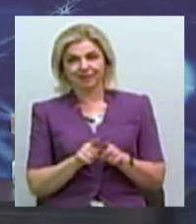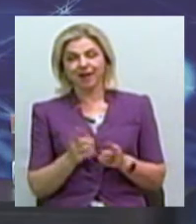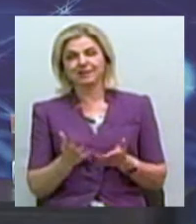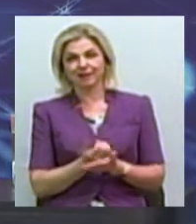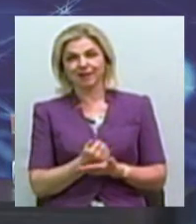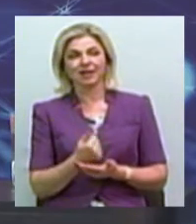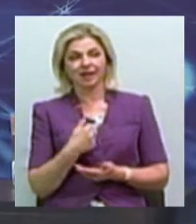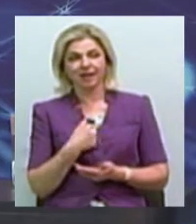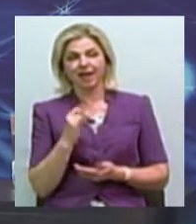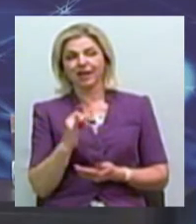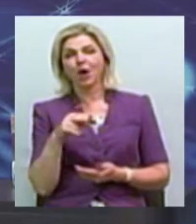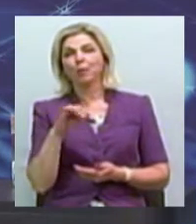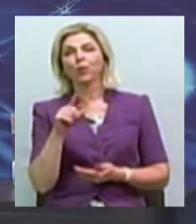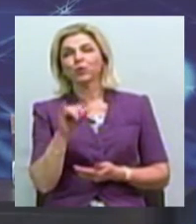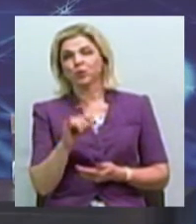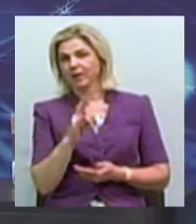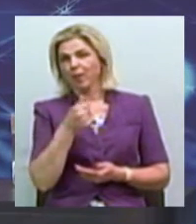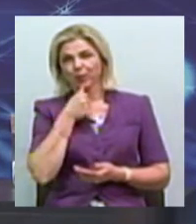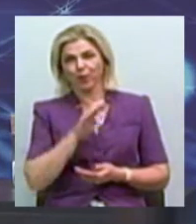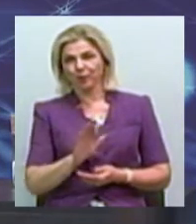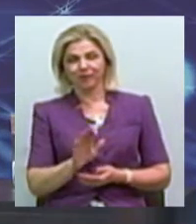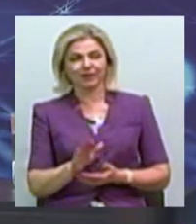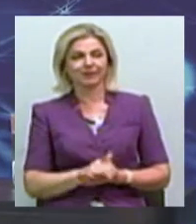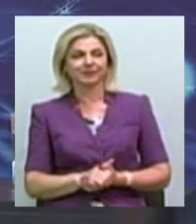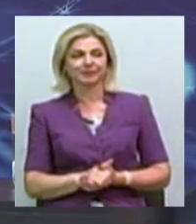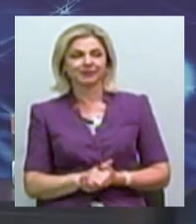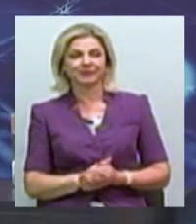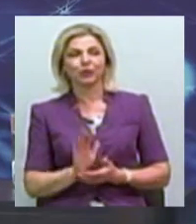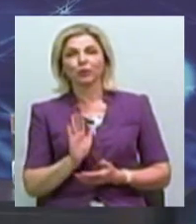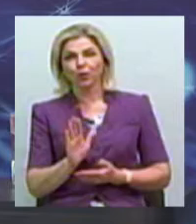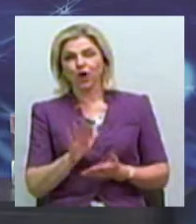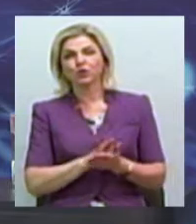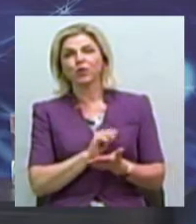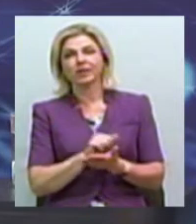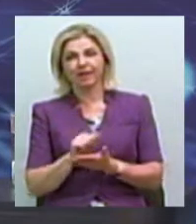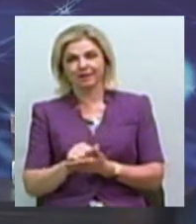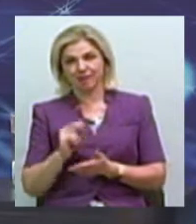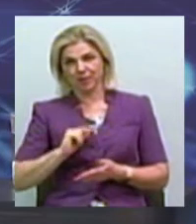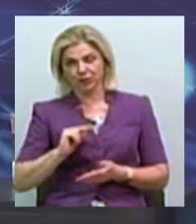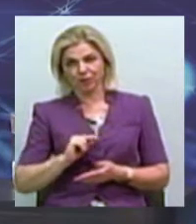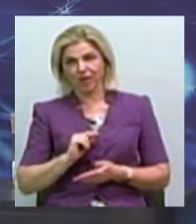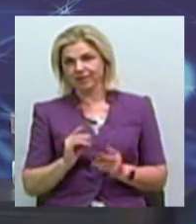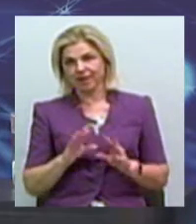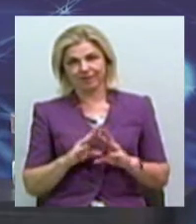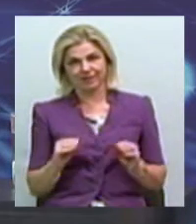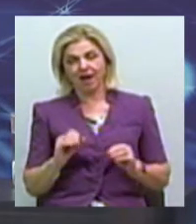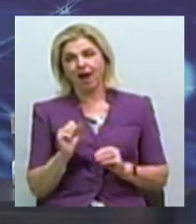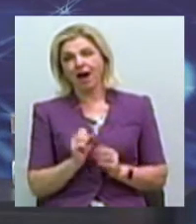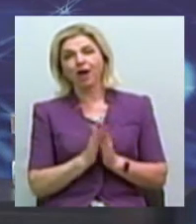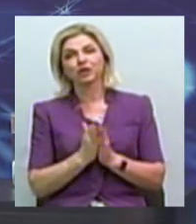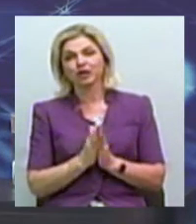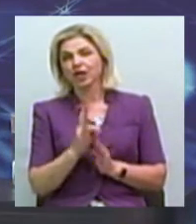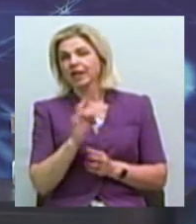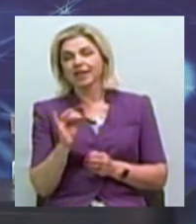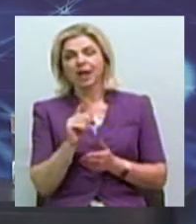я ні. Ну, я, власне, і прозу не пробувала. Тільки в жанрі журналіста працювала, і все. А книжки якось так, ані